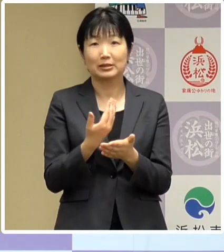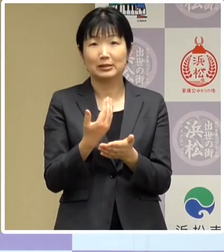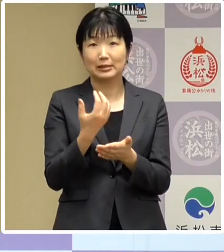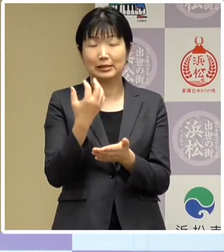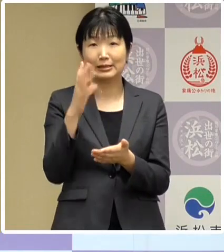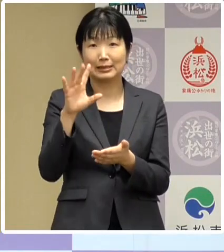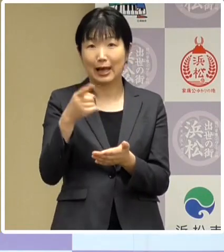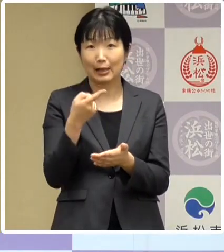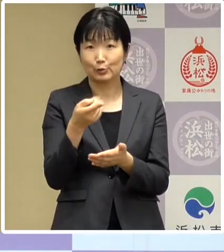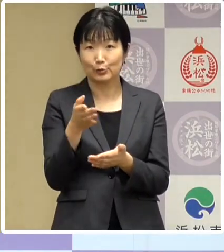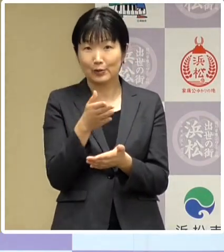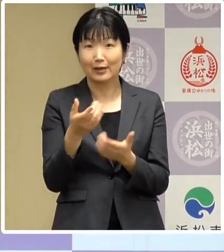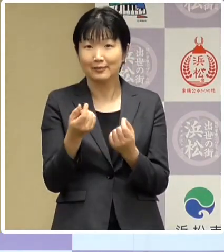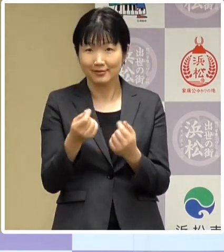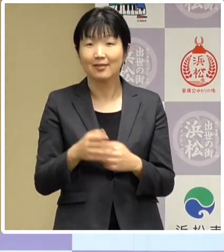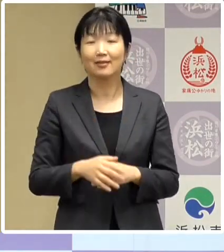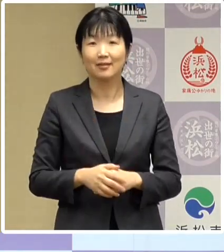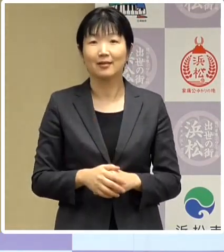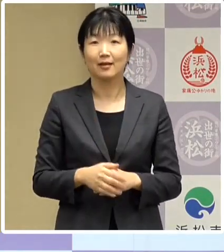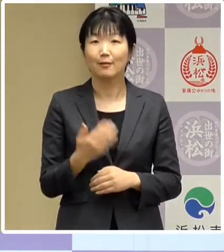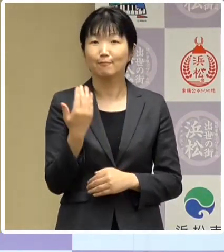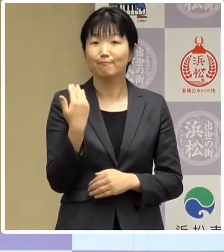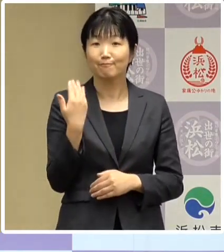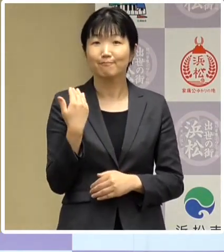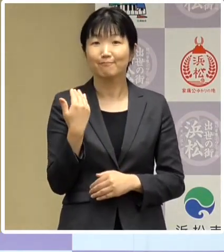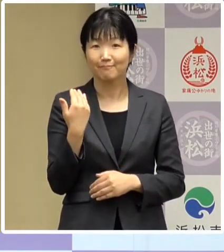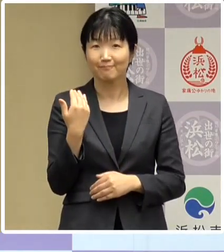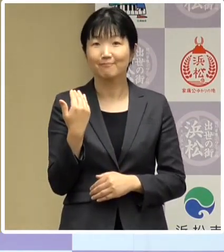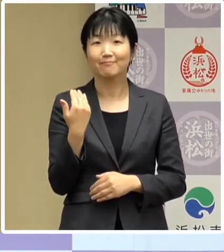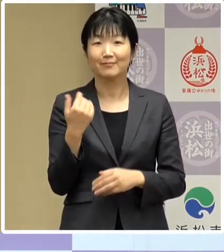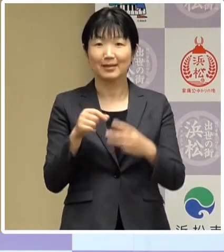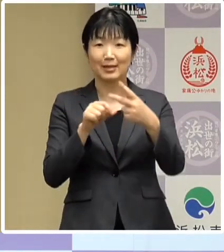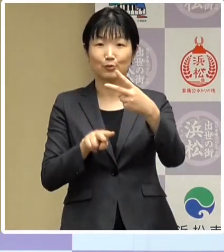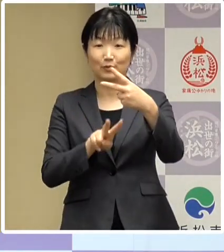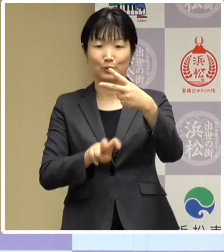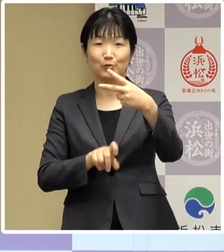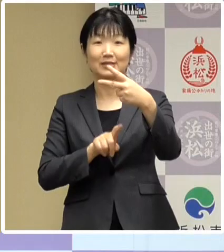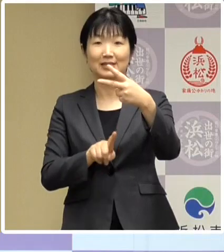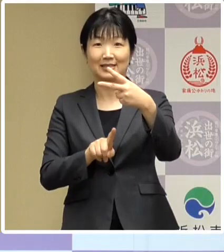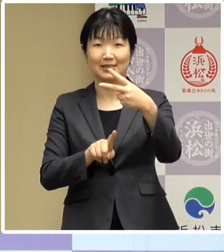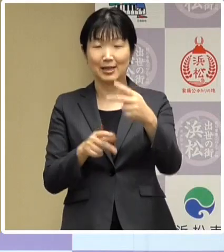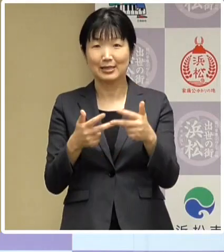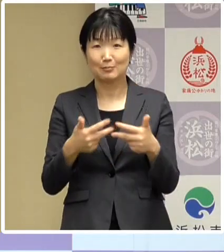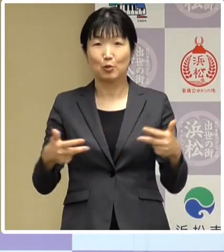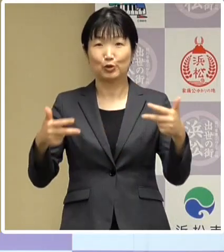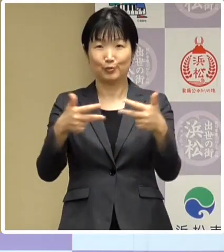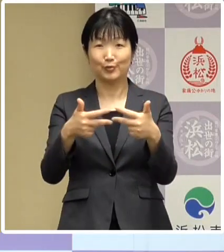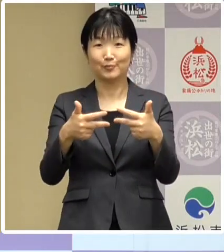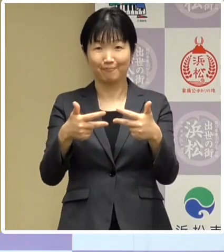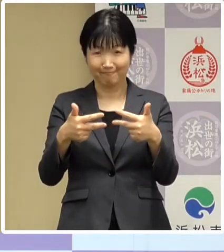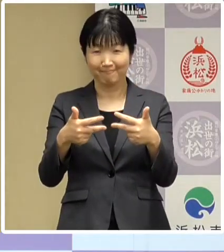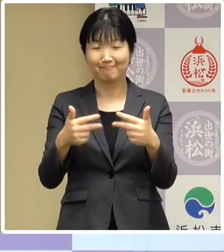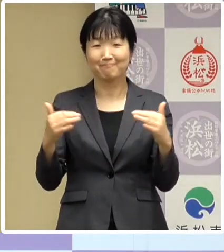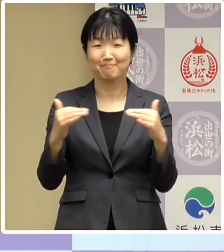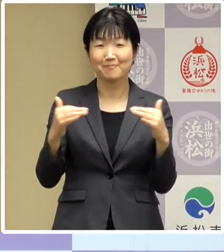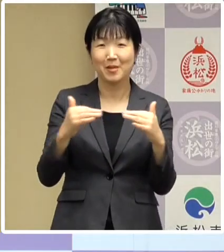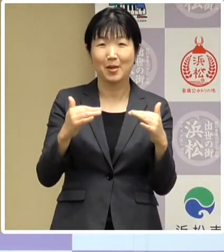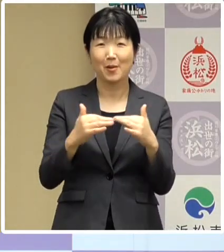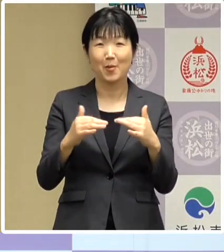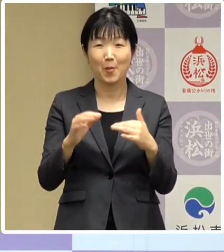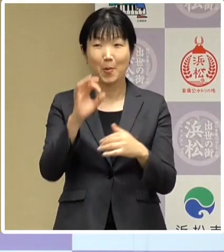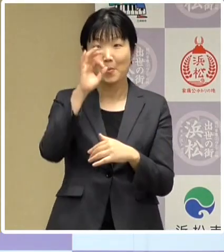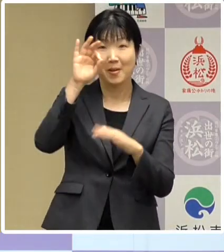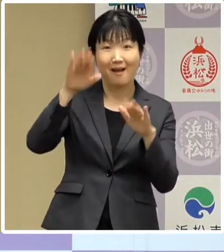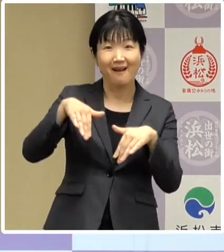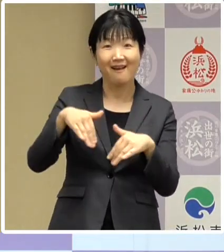ので、まあ、先日21日のシンポジウムをご覧をいただいた方もたくさんいらっしゃると思いますけども、私